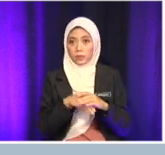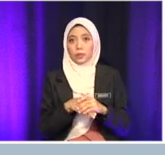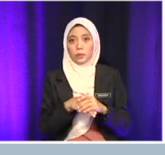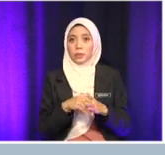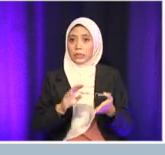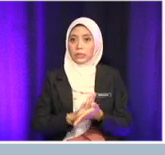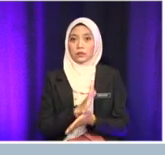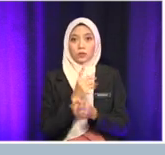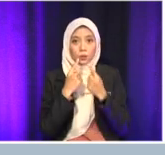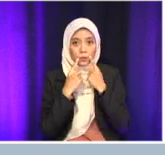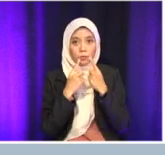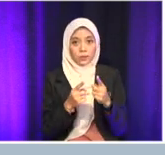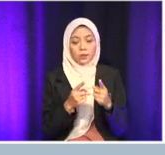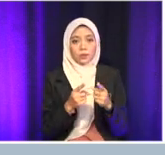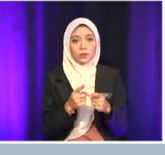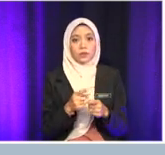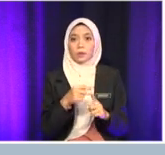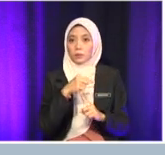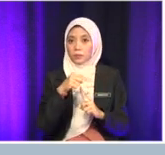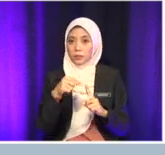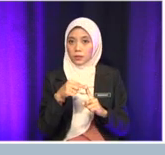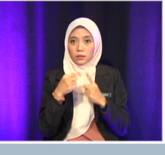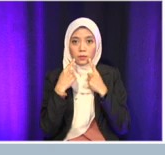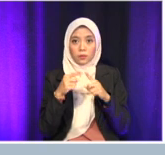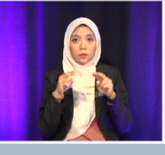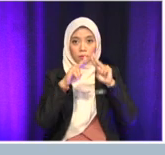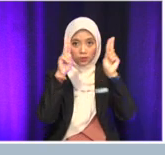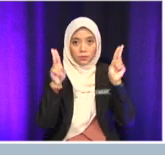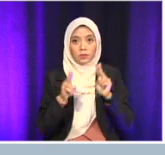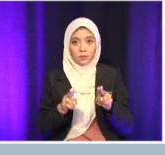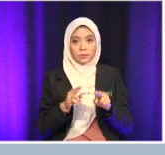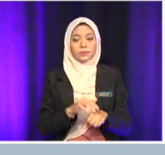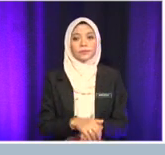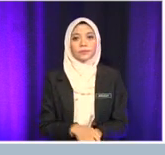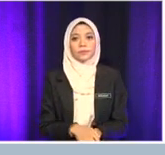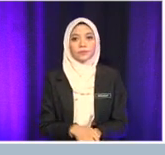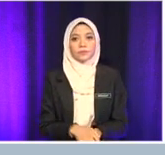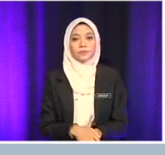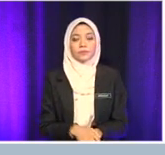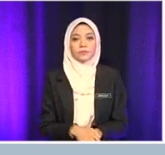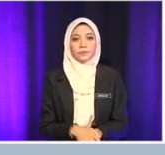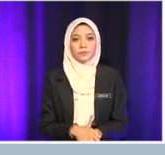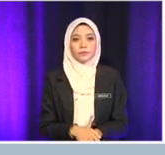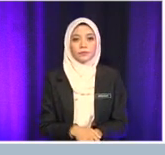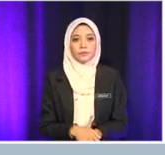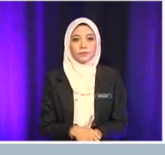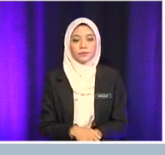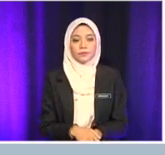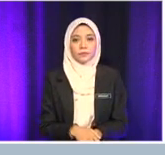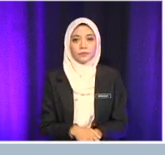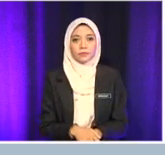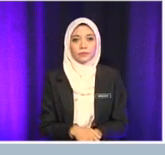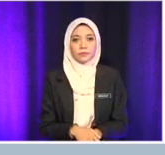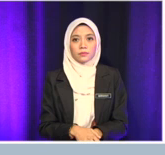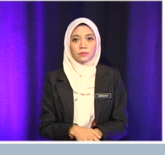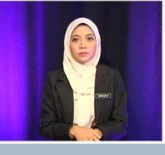karena kita akan diberi ruang untuk memberi jawaban oke yang kedua nah Katakanlah tadi daripada asas satu